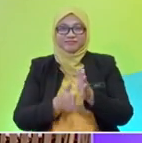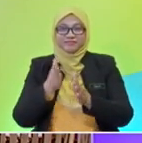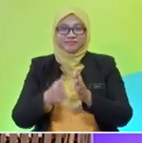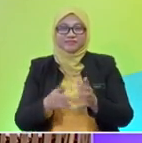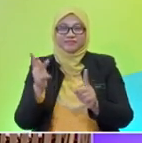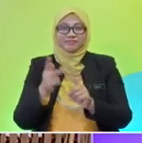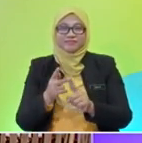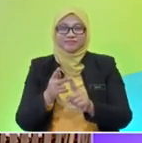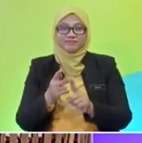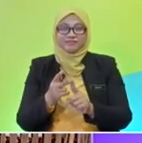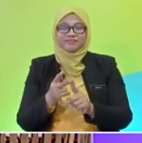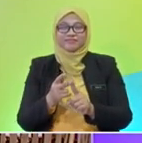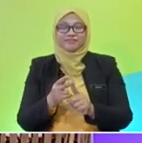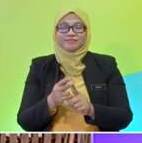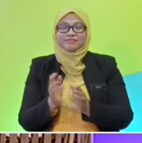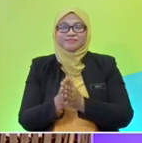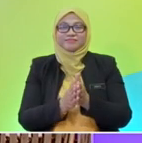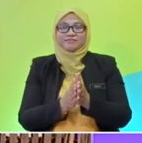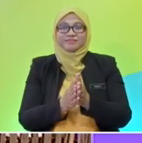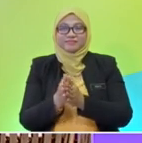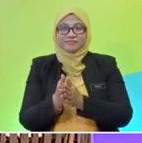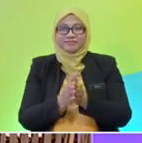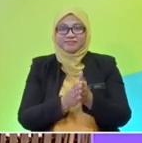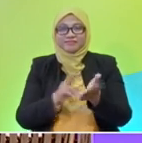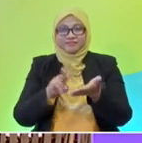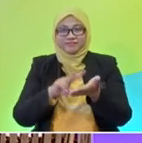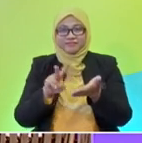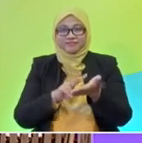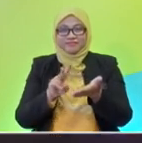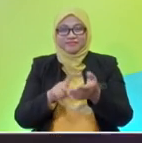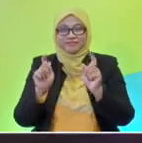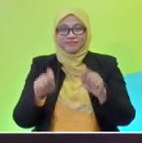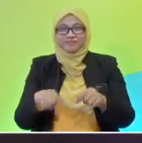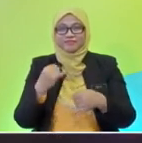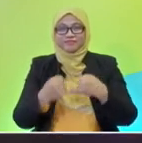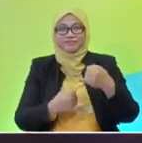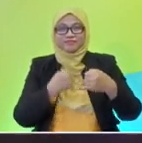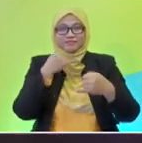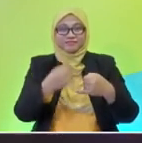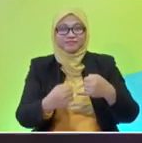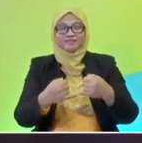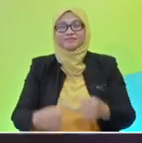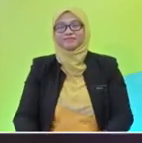Putrajaya. Rajin membaca, pasti berjaya. Yeah, saya setuju itu, cikgu. Saya